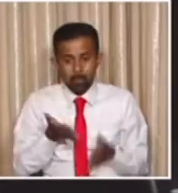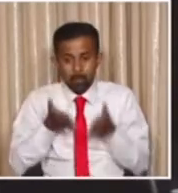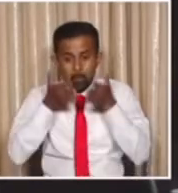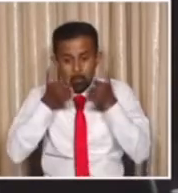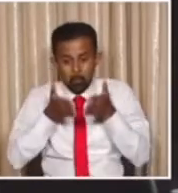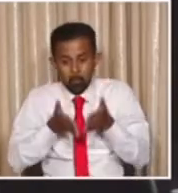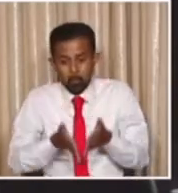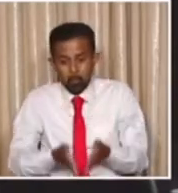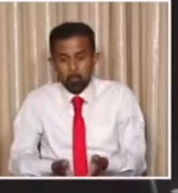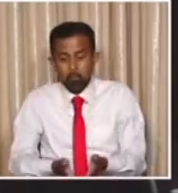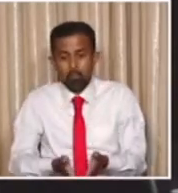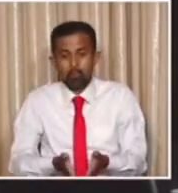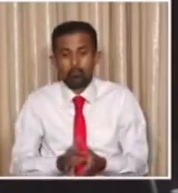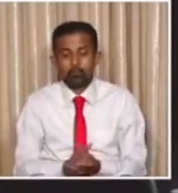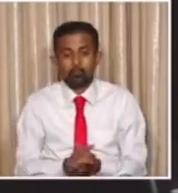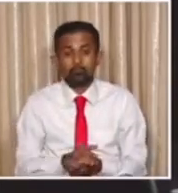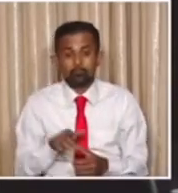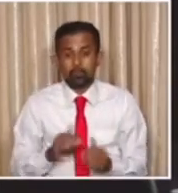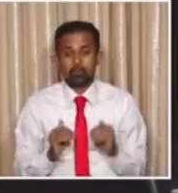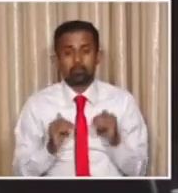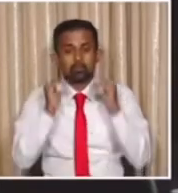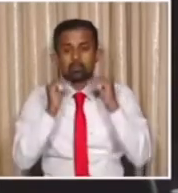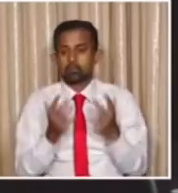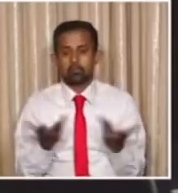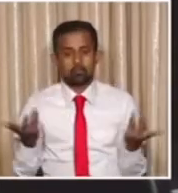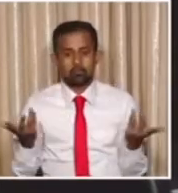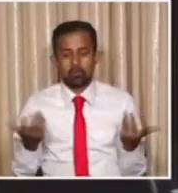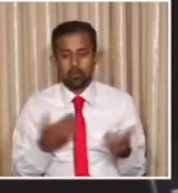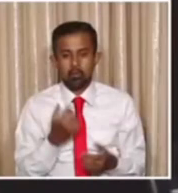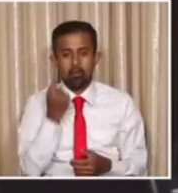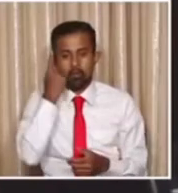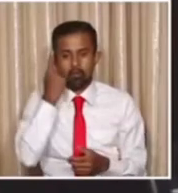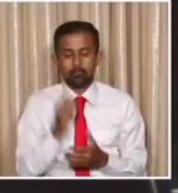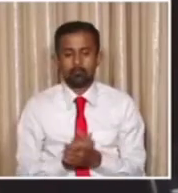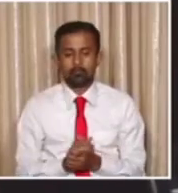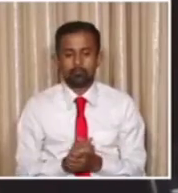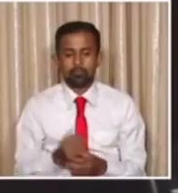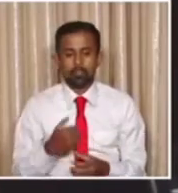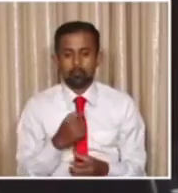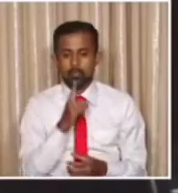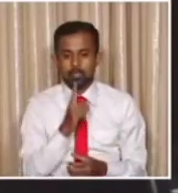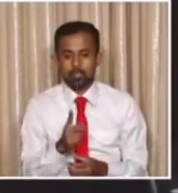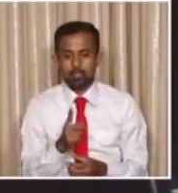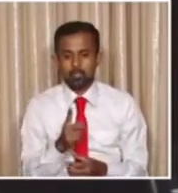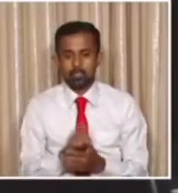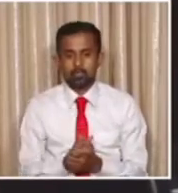මිස මේ මේ තියෙන තත්වයෙන් ගොඩේ මේ මාර්ගයකට නෙවෙයි කියන එකයි අපේ බැනීම අපි කියන්නේ මේ